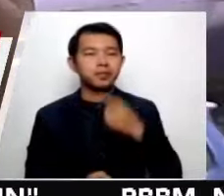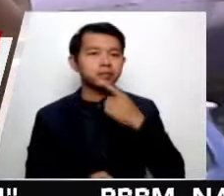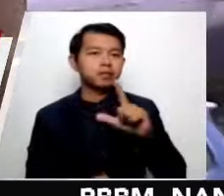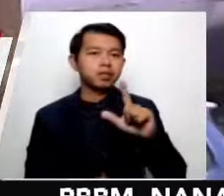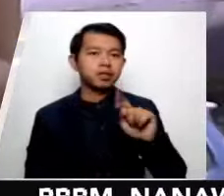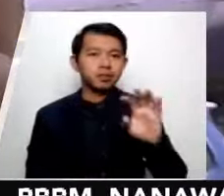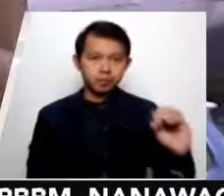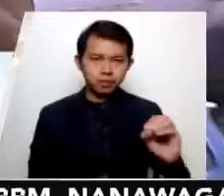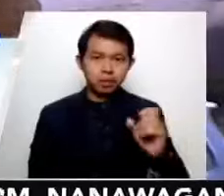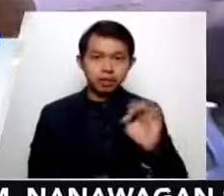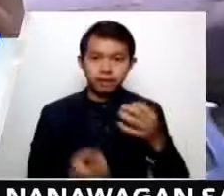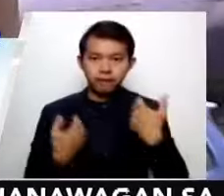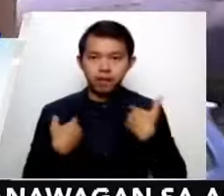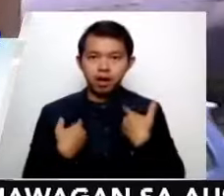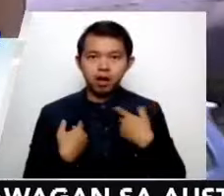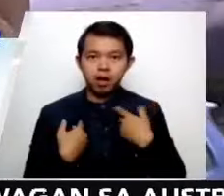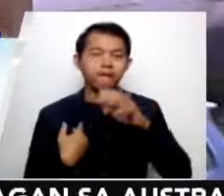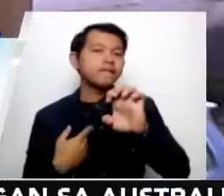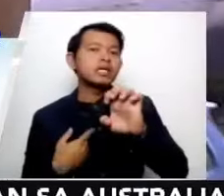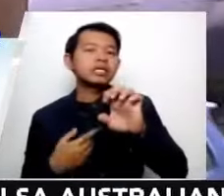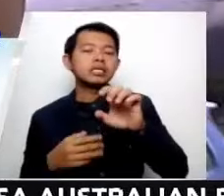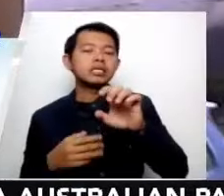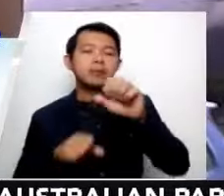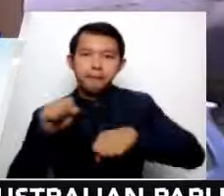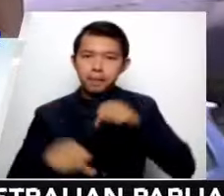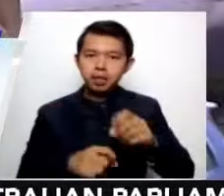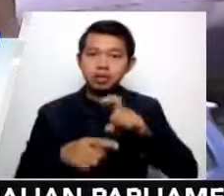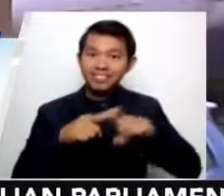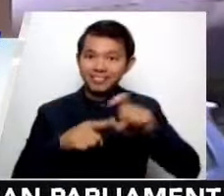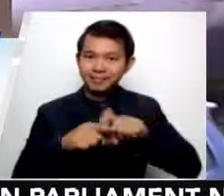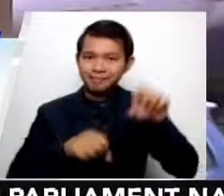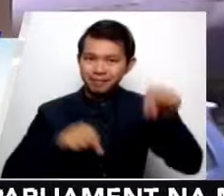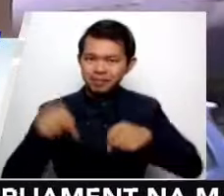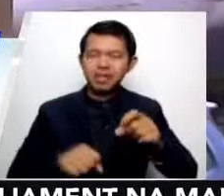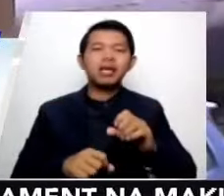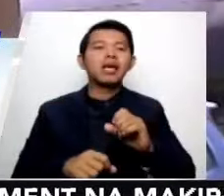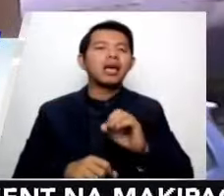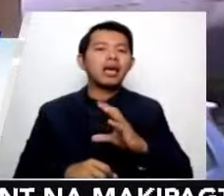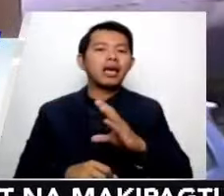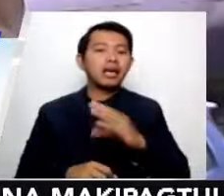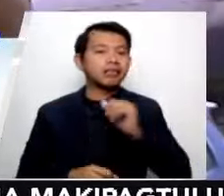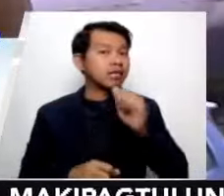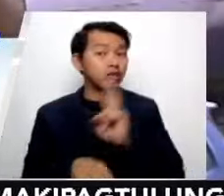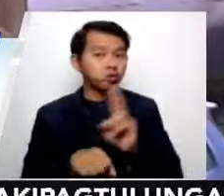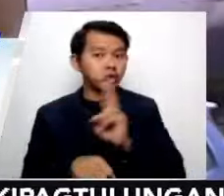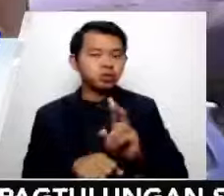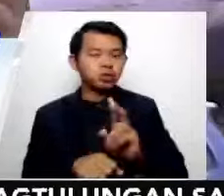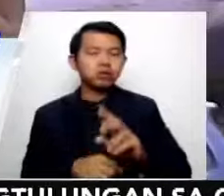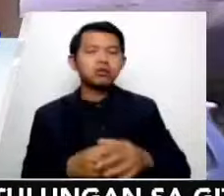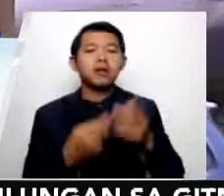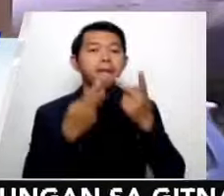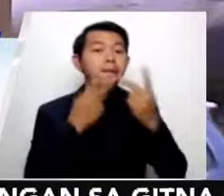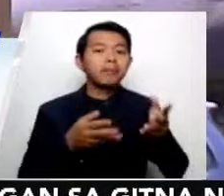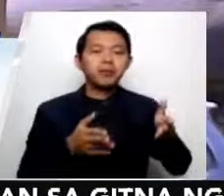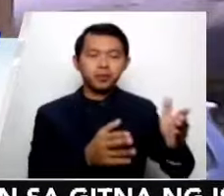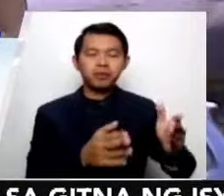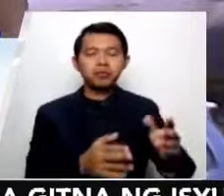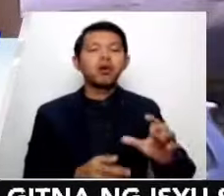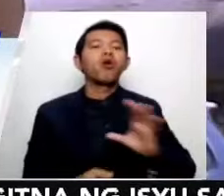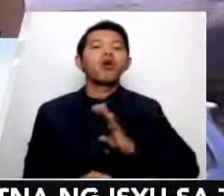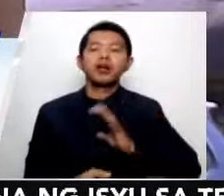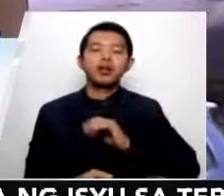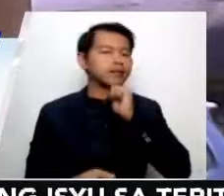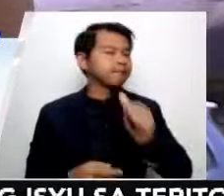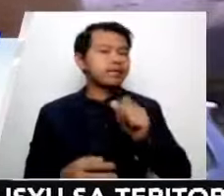e-bike o e-trike at hindi nyo naman gagamitin yan sa mga pampublikong kalsada, hindi nyo yan kailangang iparehistro at hindi